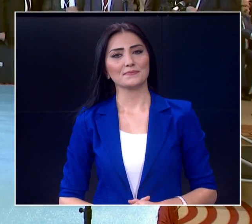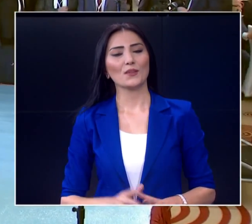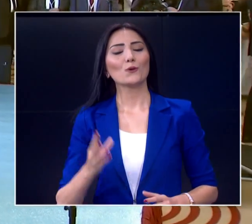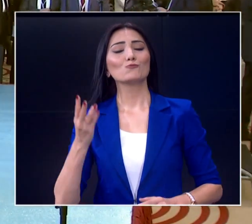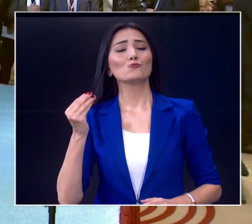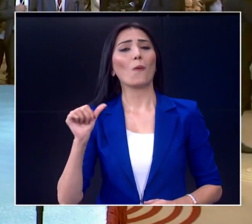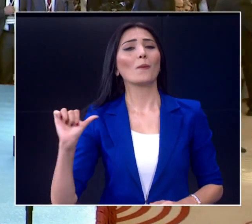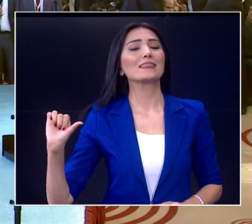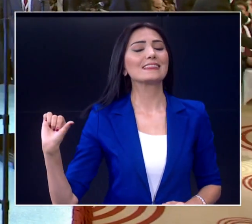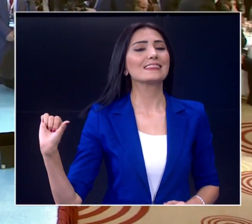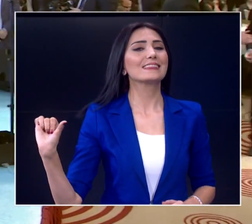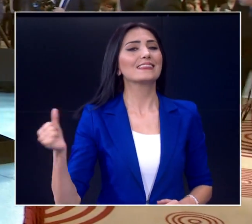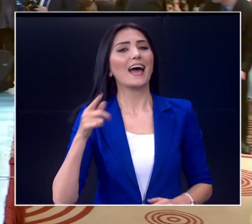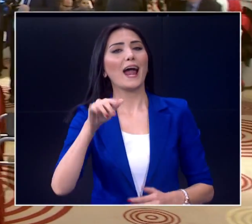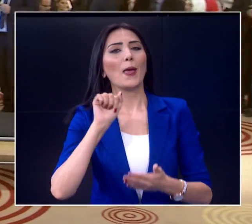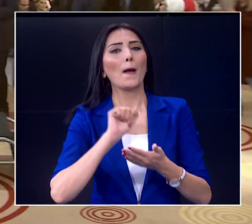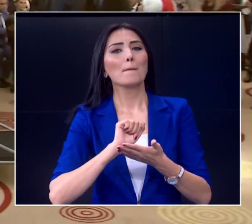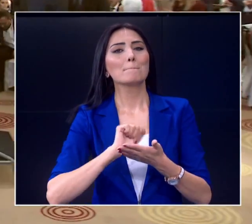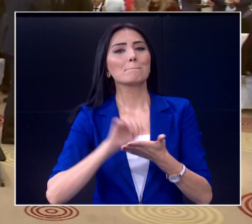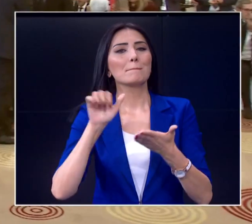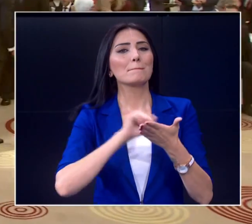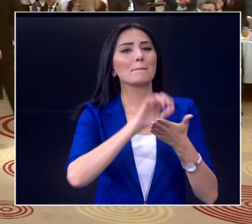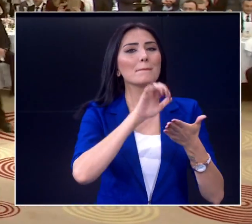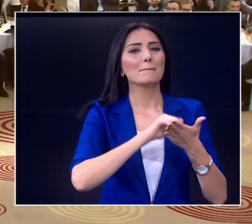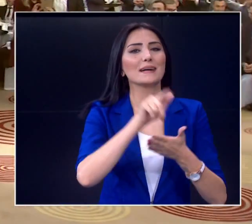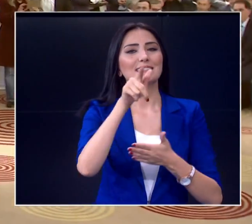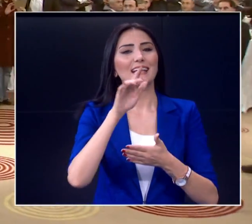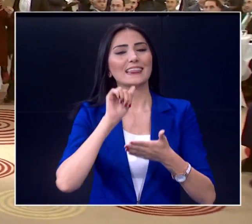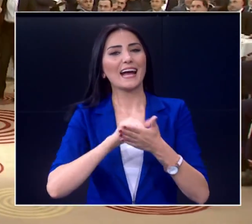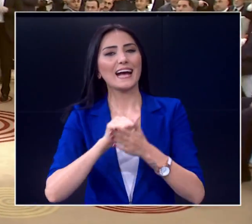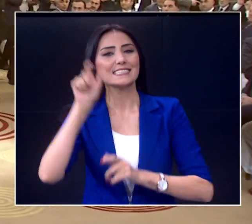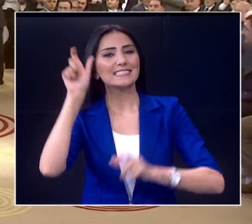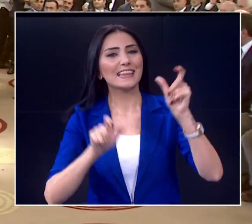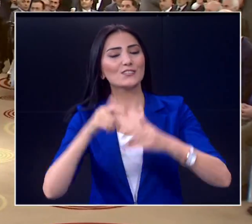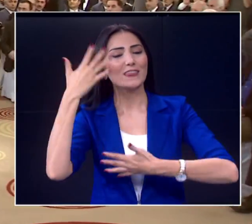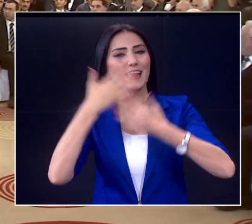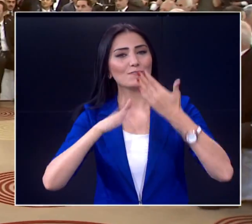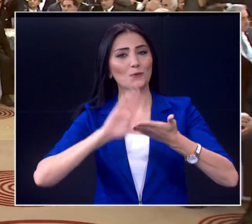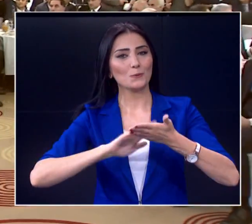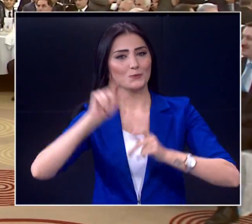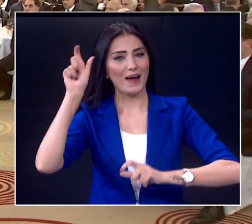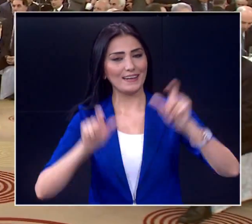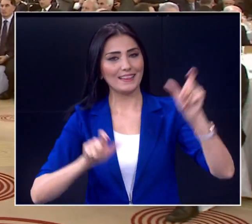Çok değerli basın mensupları, değerli gazeteci, televizyoncu arkadaşlar,